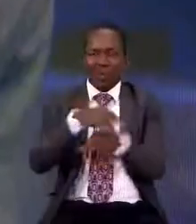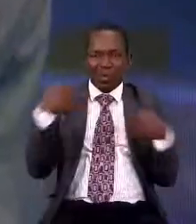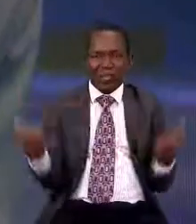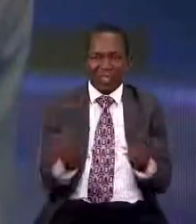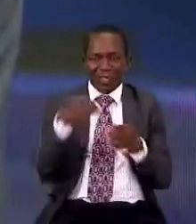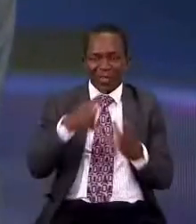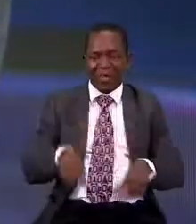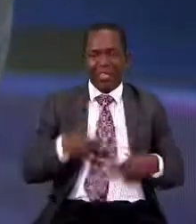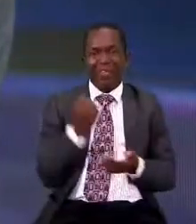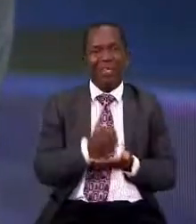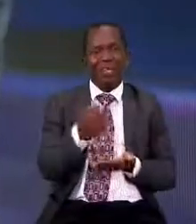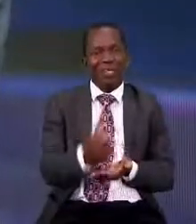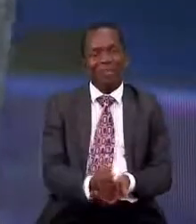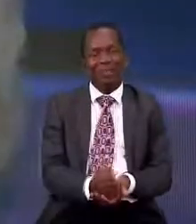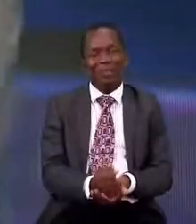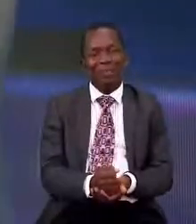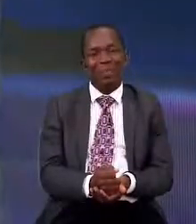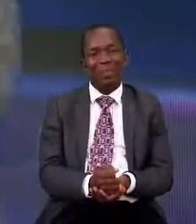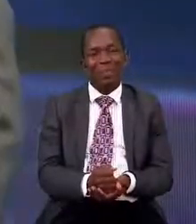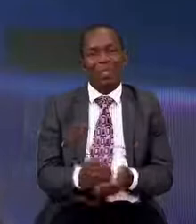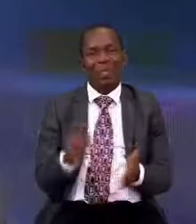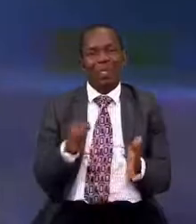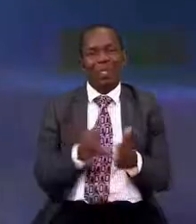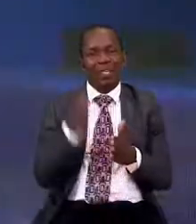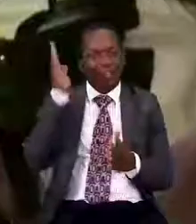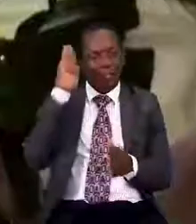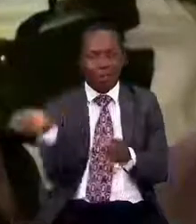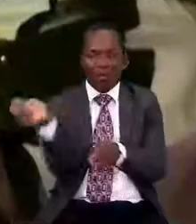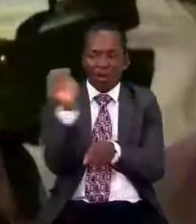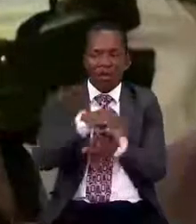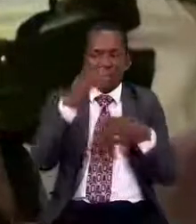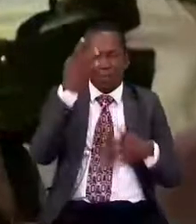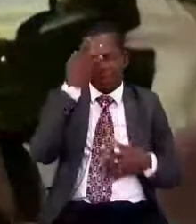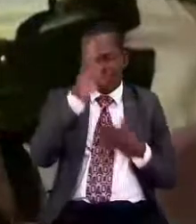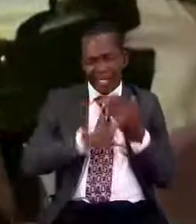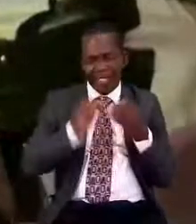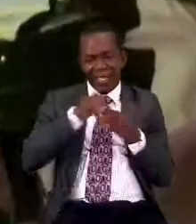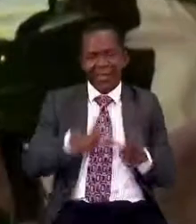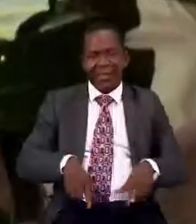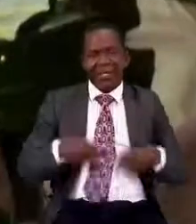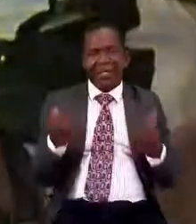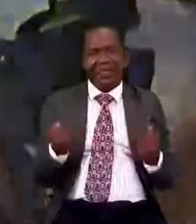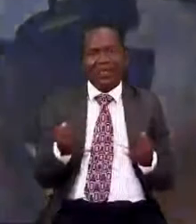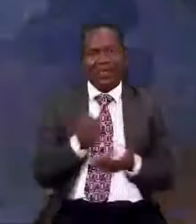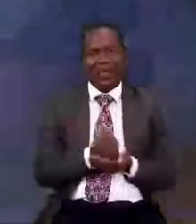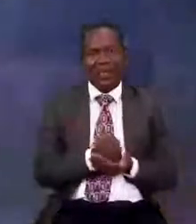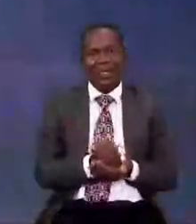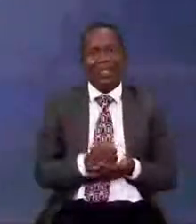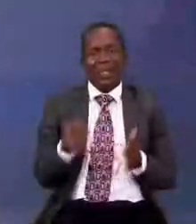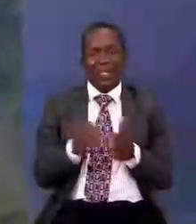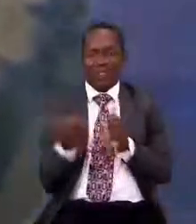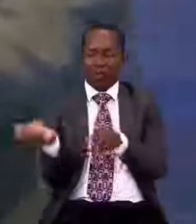la maladie dans votre vie. Cela va vaincre les démons dans votre vie. Le nom puissant